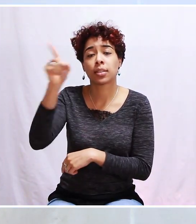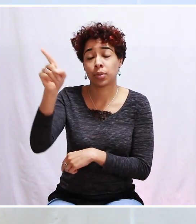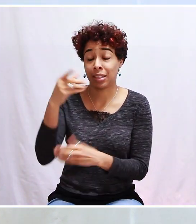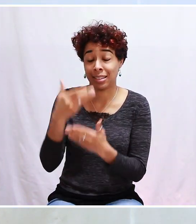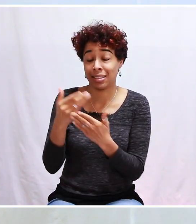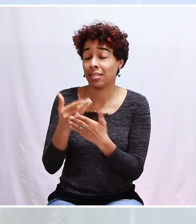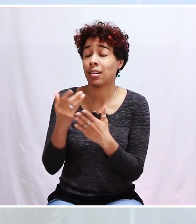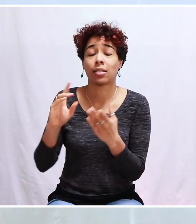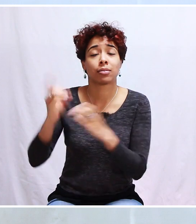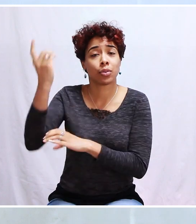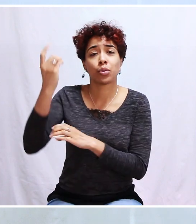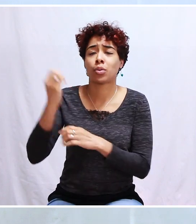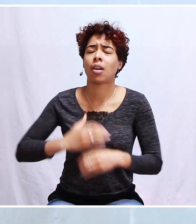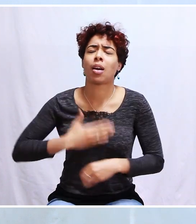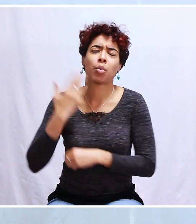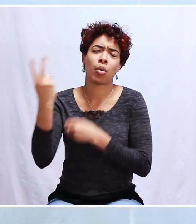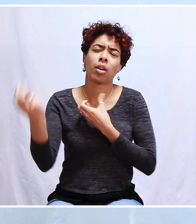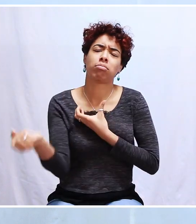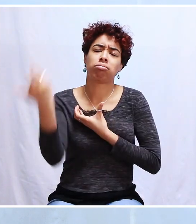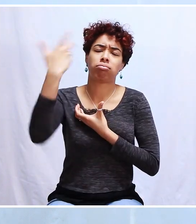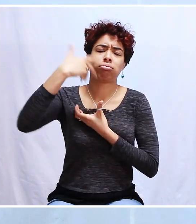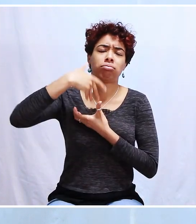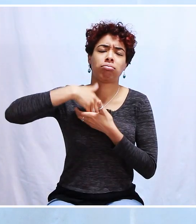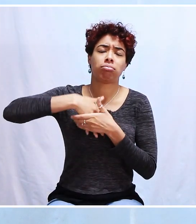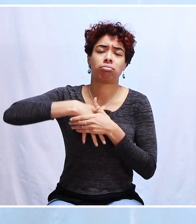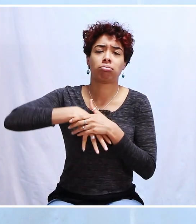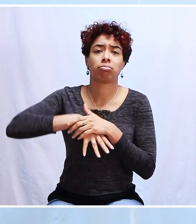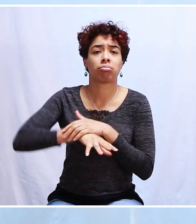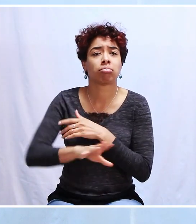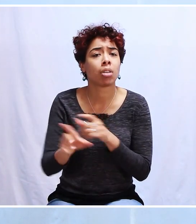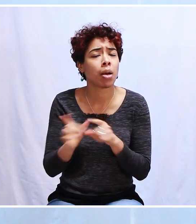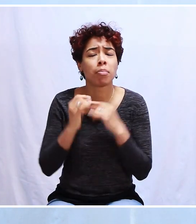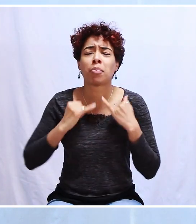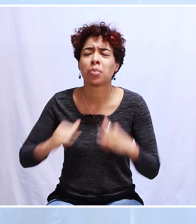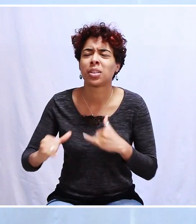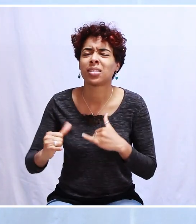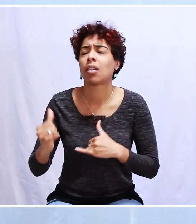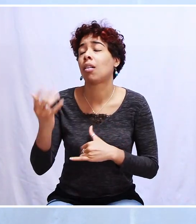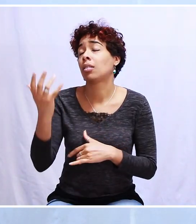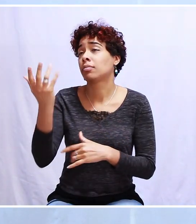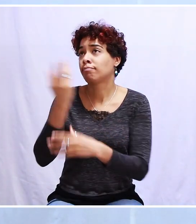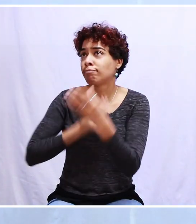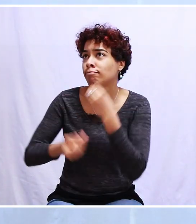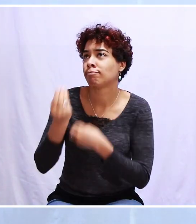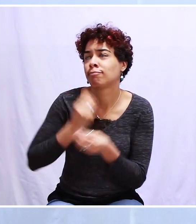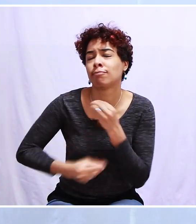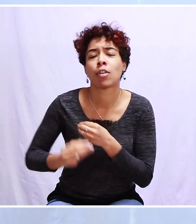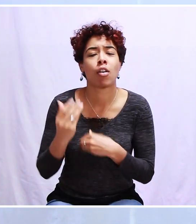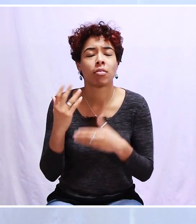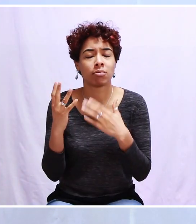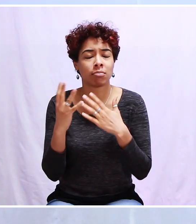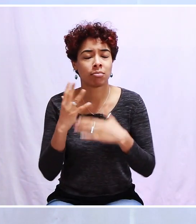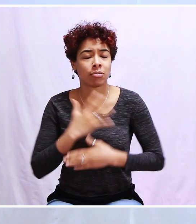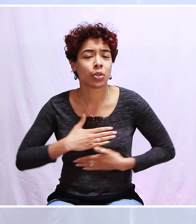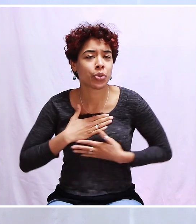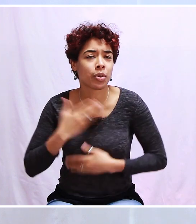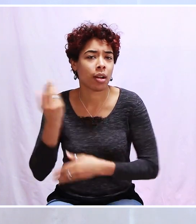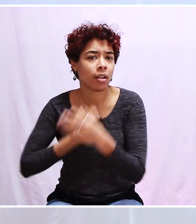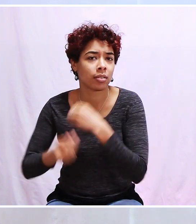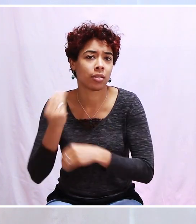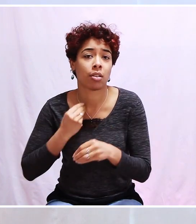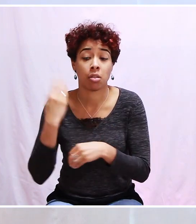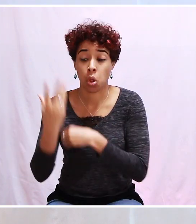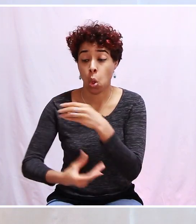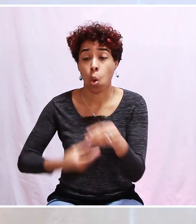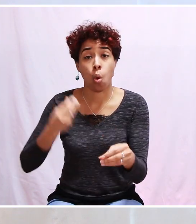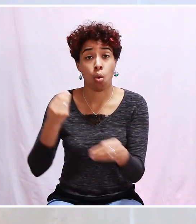son amour, déverse sa présence, déverse sa puissance, déverse sa joie. Et tout cela, eh bien, le monde ne peut pas nous le donner. Tout le